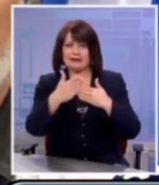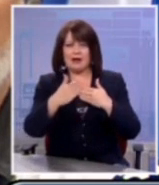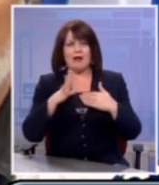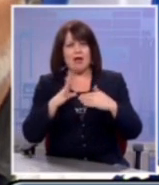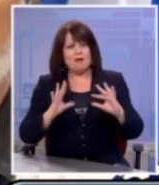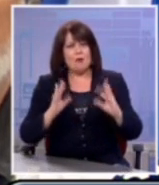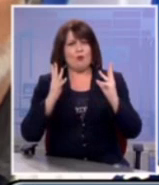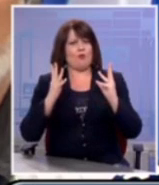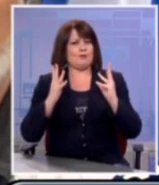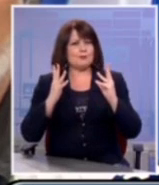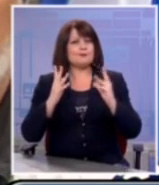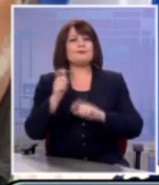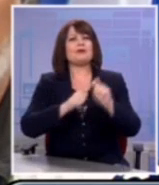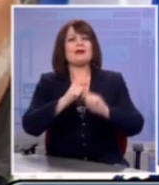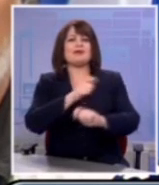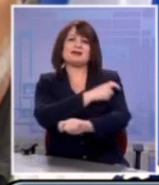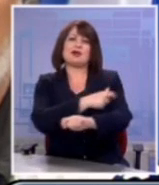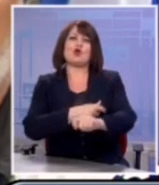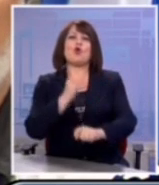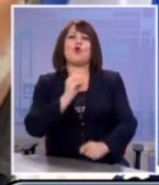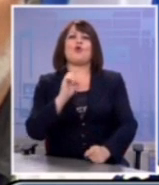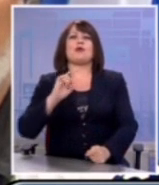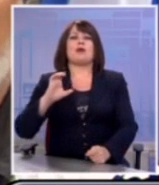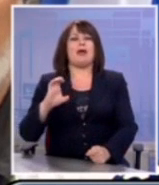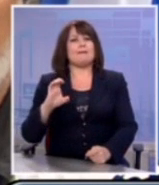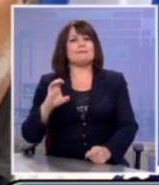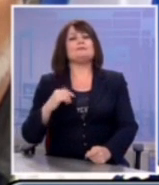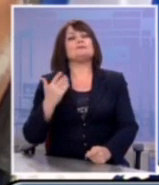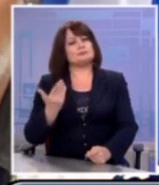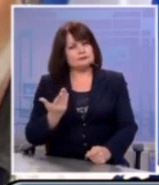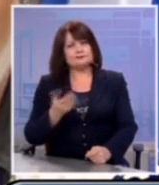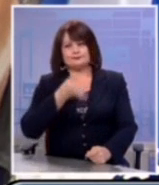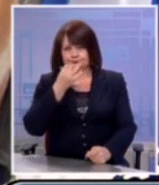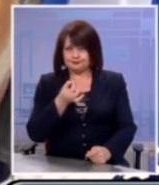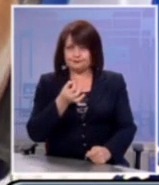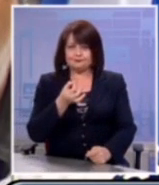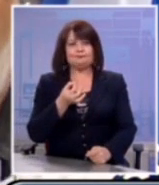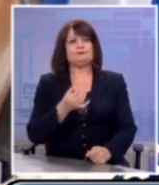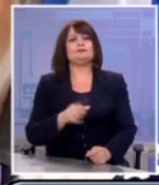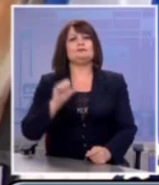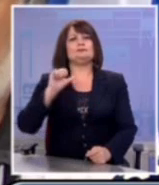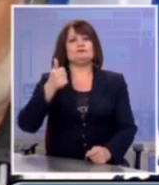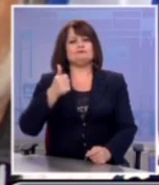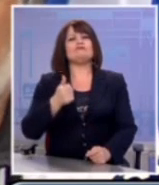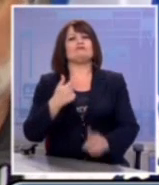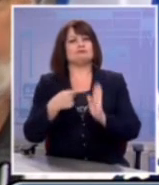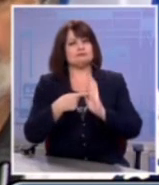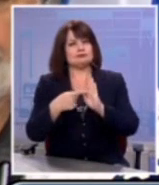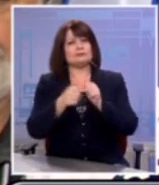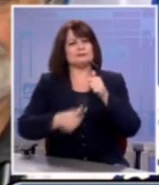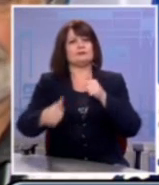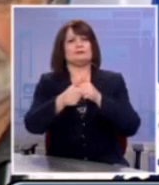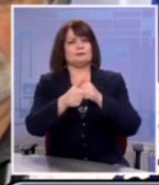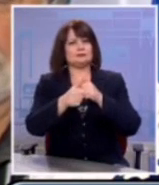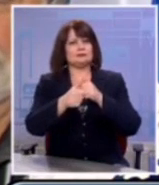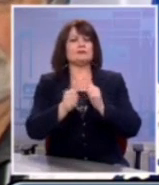όταν συγκρότησαν τον Οργανισμό Ηνωμένων Εθνών και έθεσαν ως πρόταγμα και πρώτη προτεραιότητα